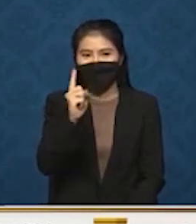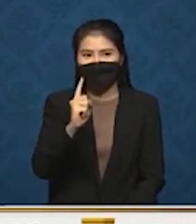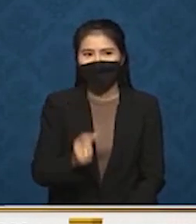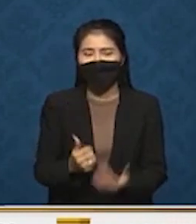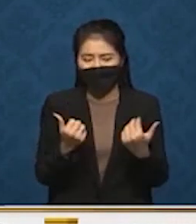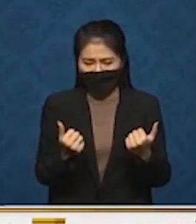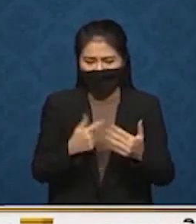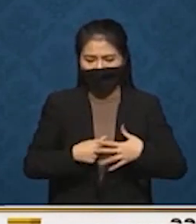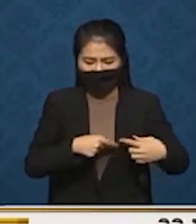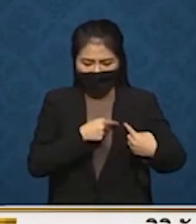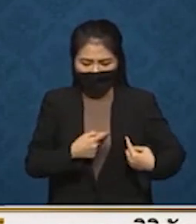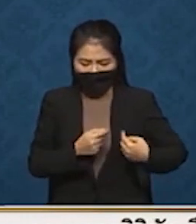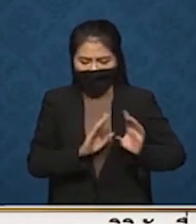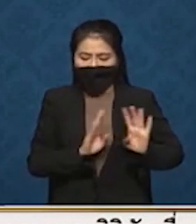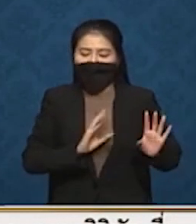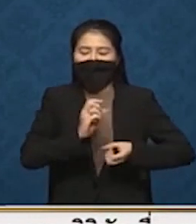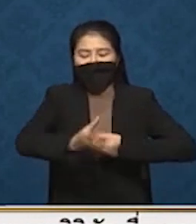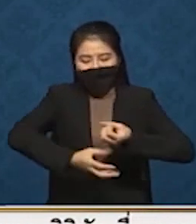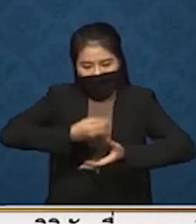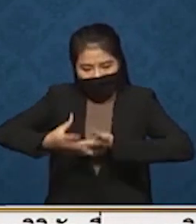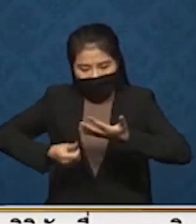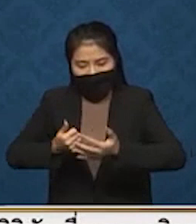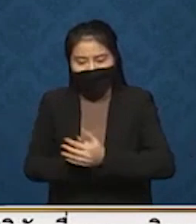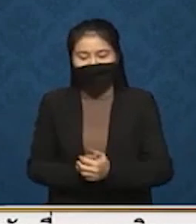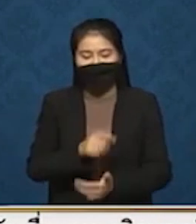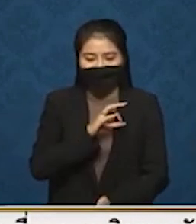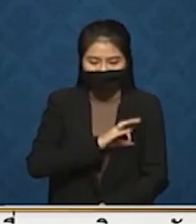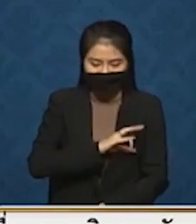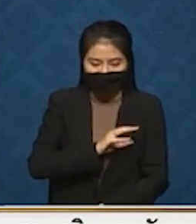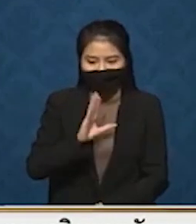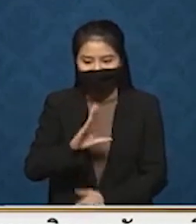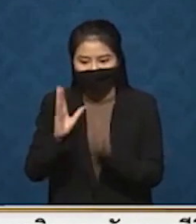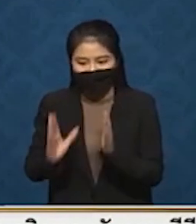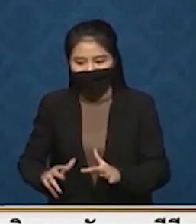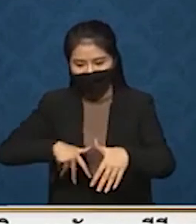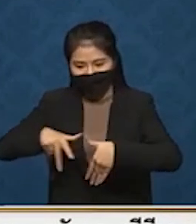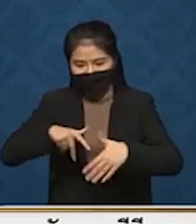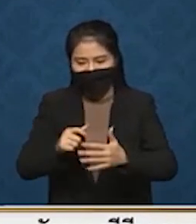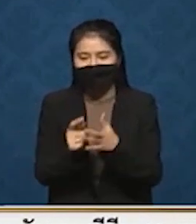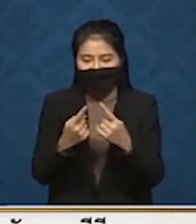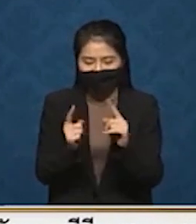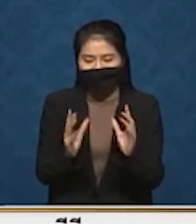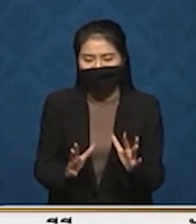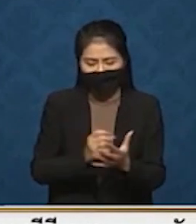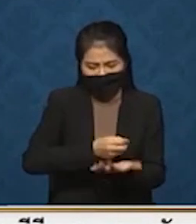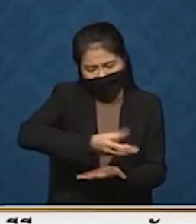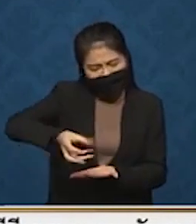ายเปิดโอกาสให้แสดงความรู้สึกแทนชาวบ้านแต่ผมเชื่อชาวบ้านไม่ต้องการให้เรามาทำอย่างนี้